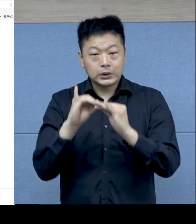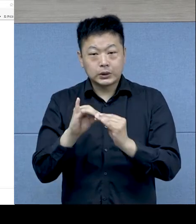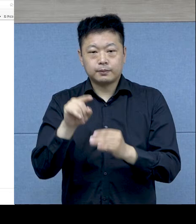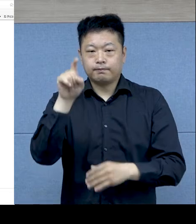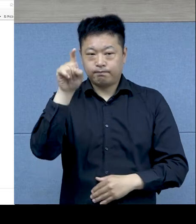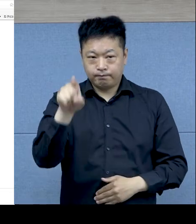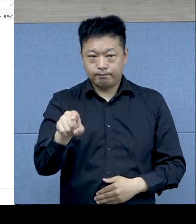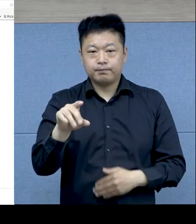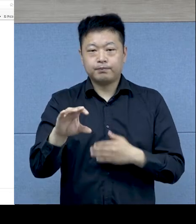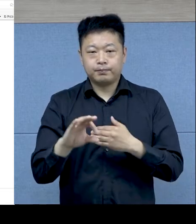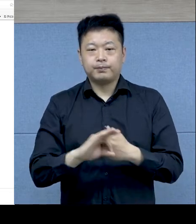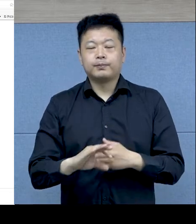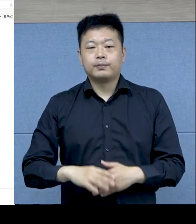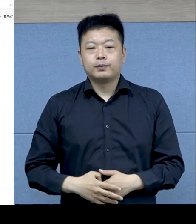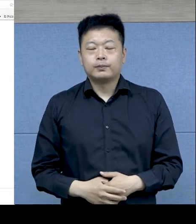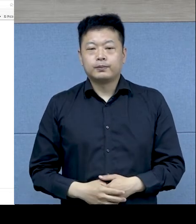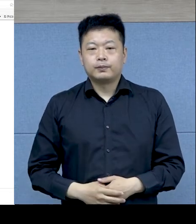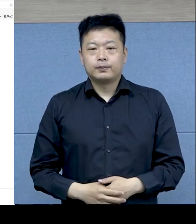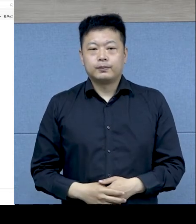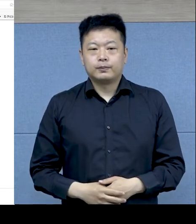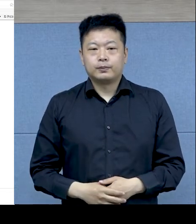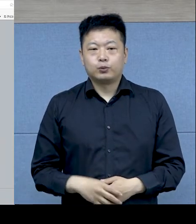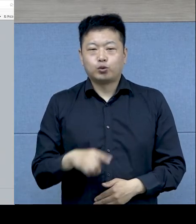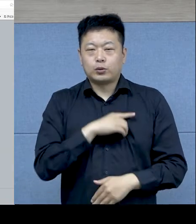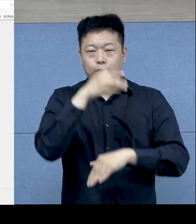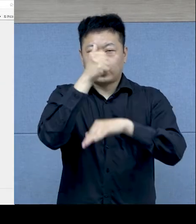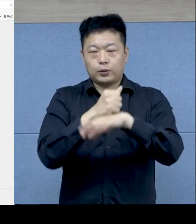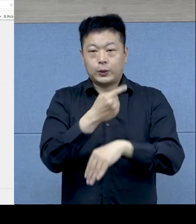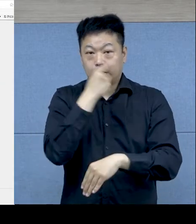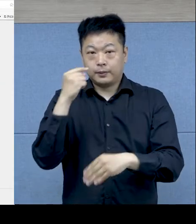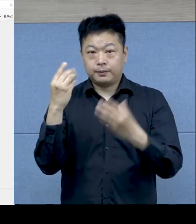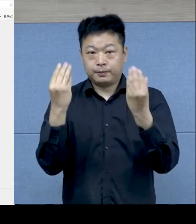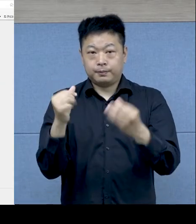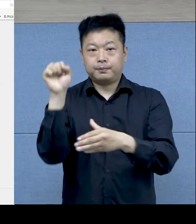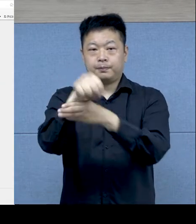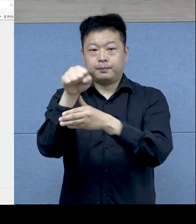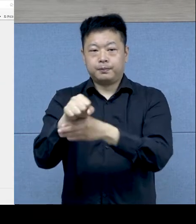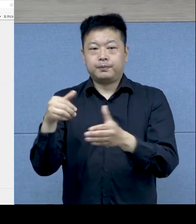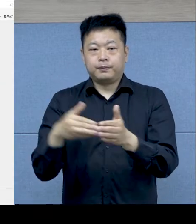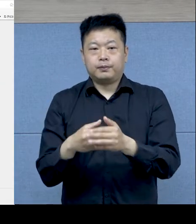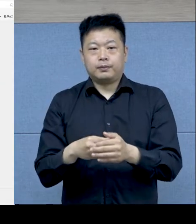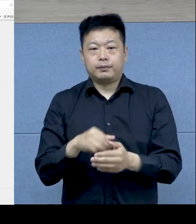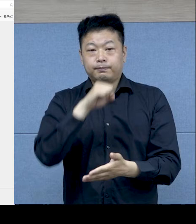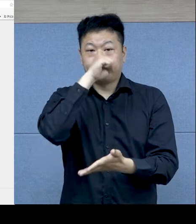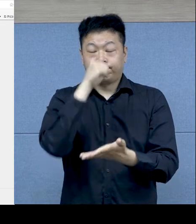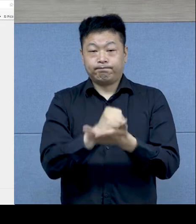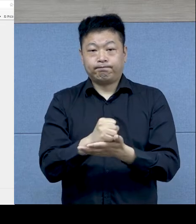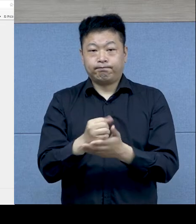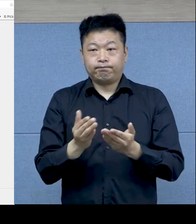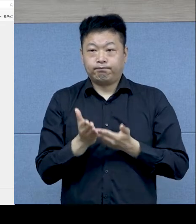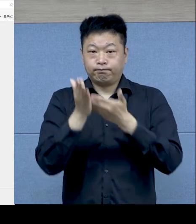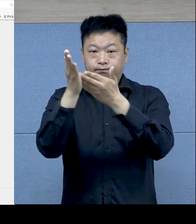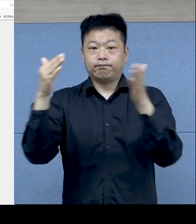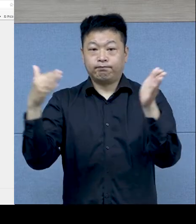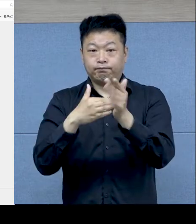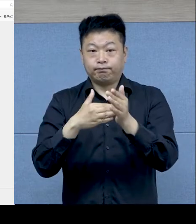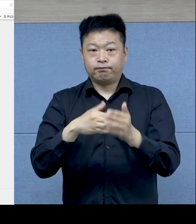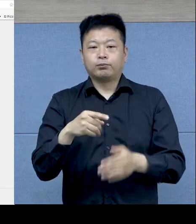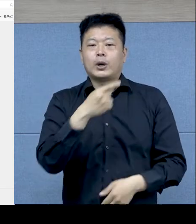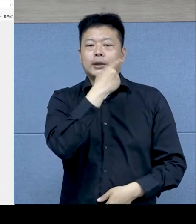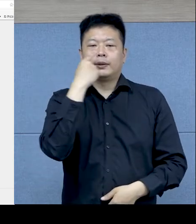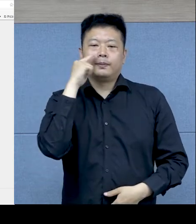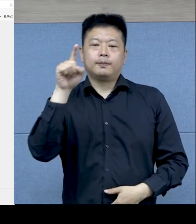누르시고 최종 신청서를 제출해 주시면 됩니다. 그러면 정상적으로 제출되었다는 팝업 창이 뜨고 확인을